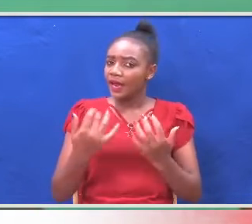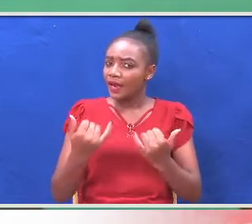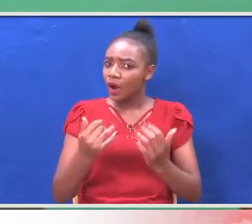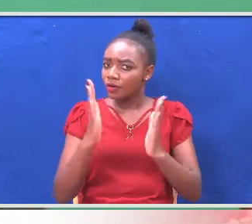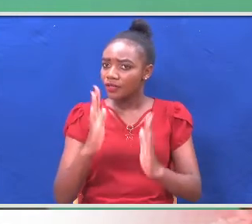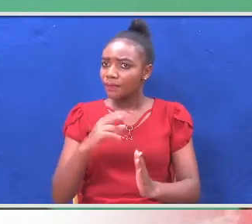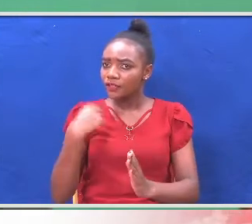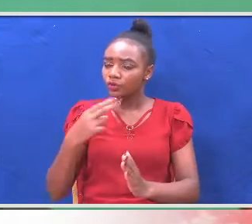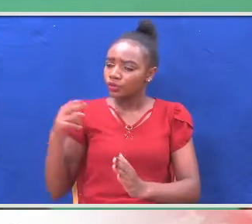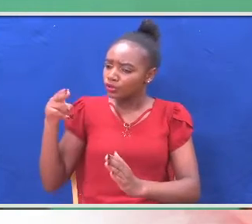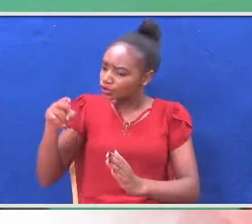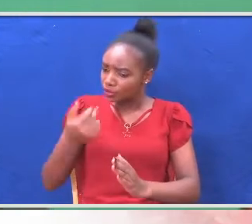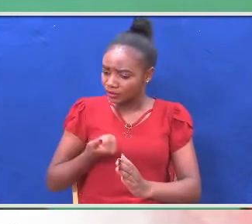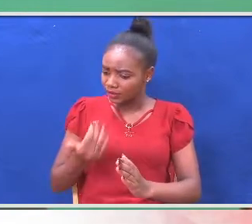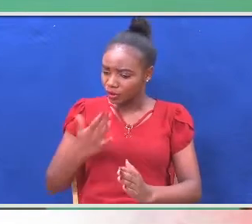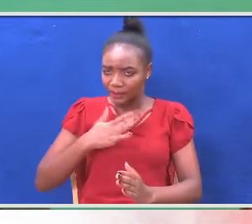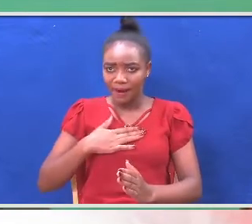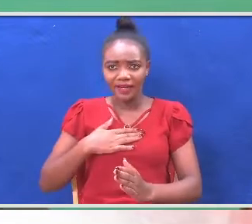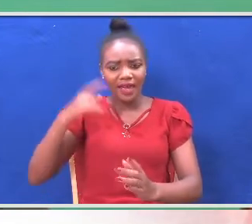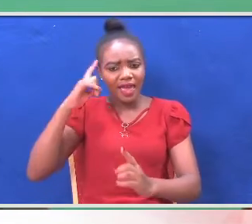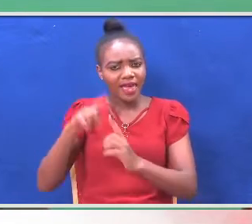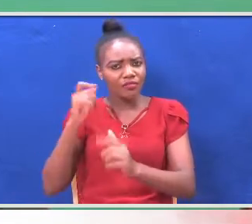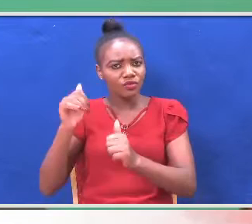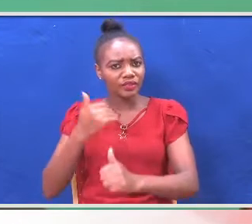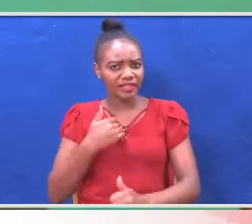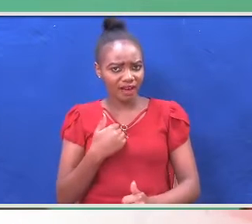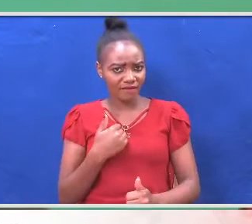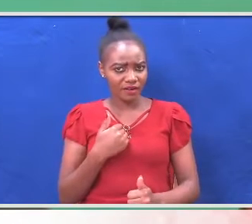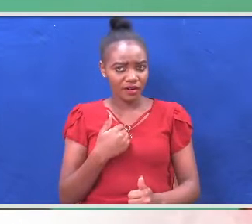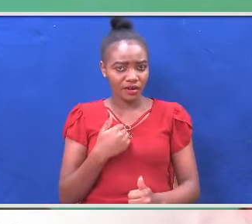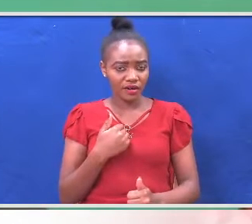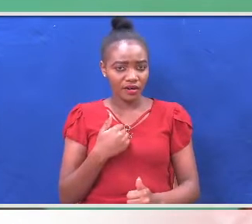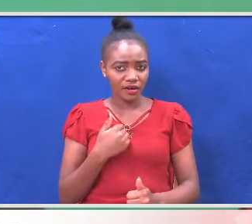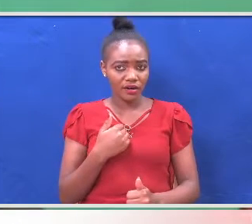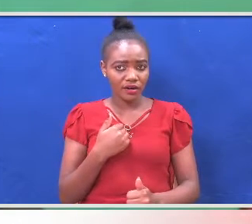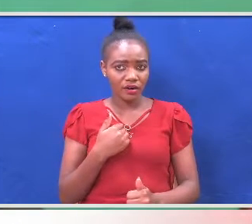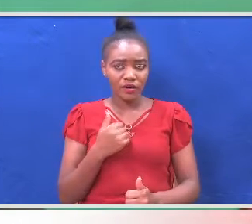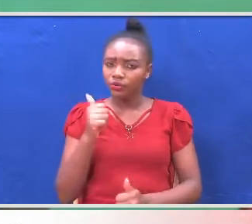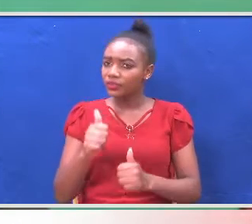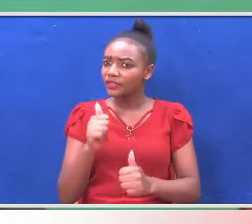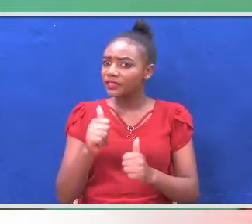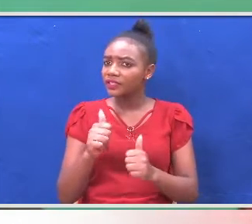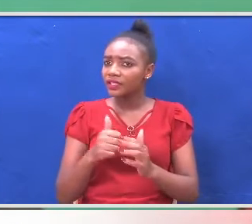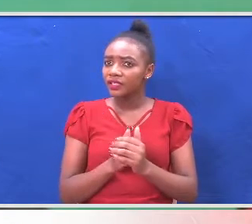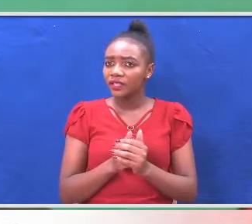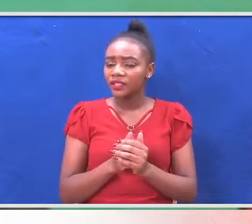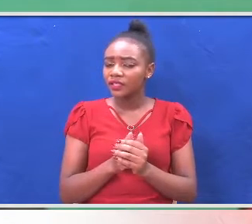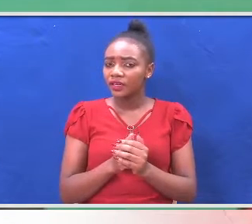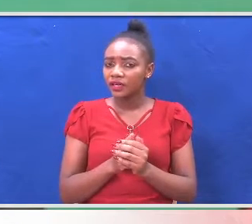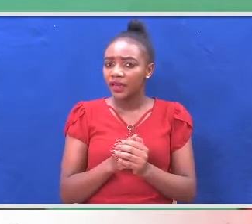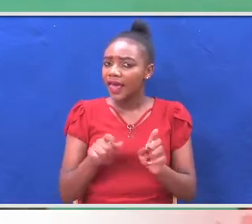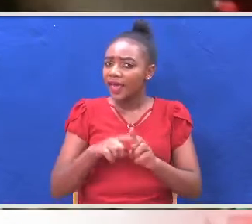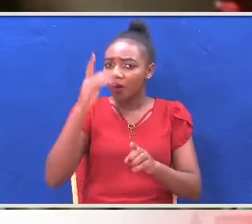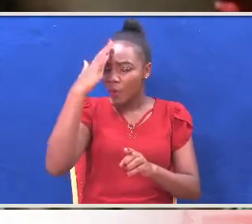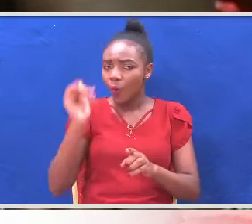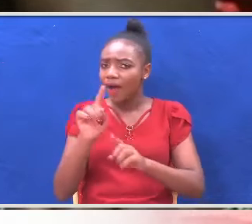na nia gani? Intention gani? Walipatana na mtoto huyu kwa hiyo sekondi na